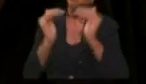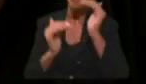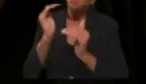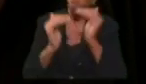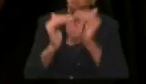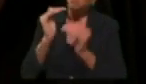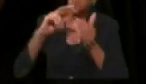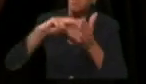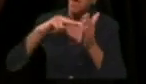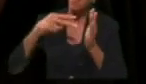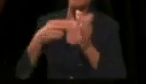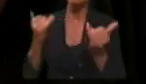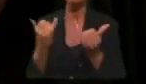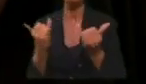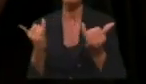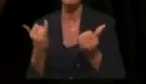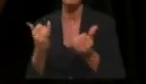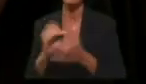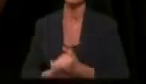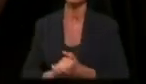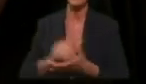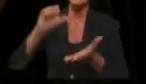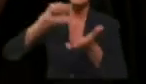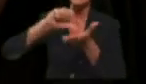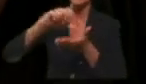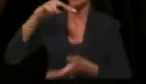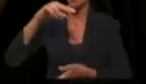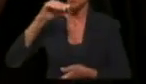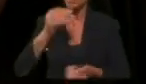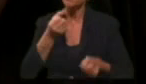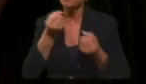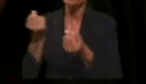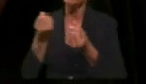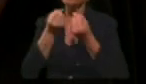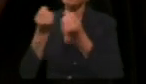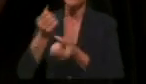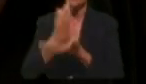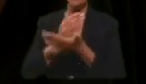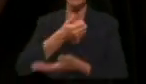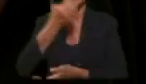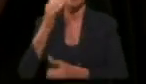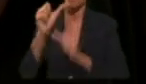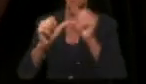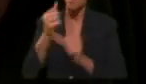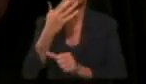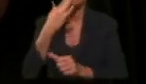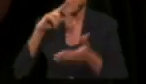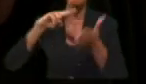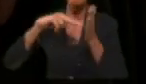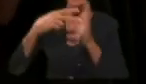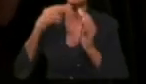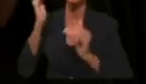dla wszystkich transportu. To, o czym w Centrum Unijnych Projektów Transportowych od kilku lat mówimy, to są plany